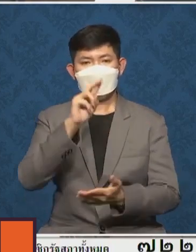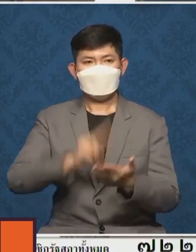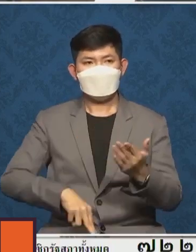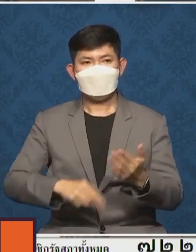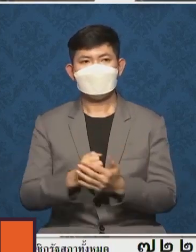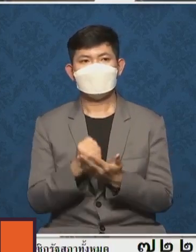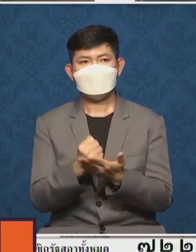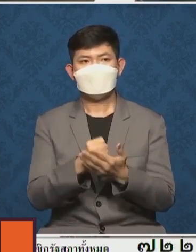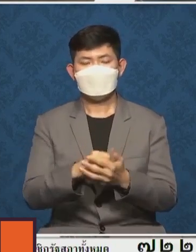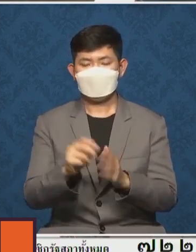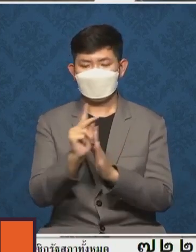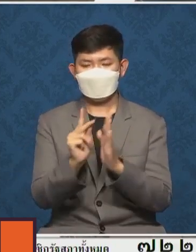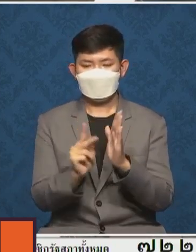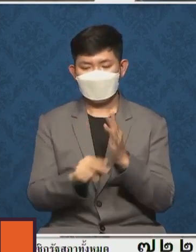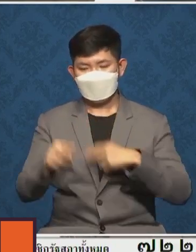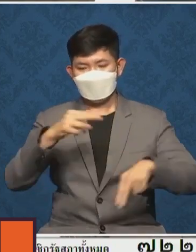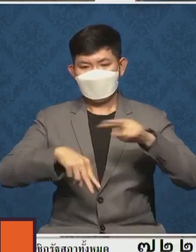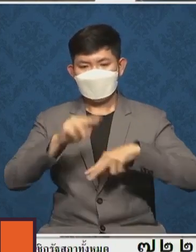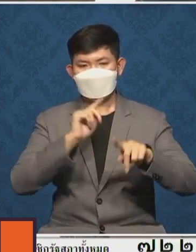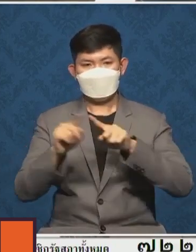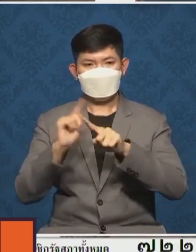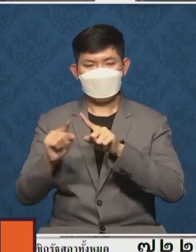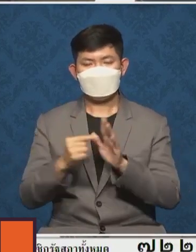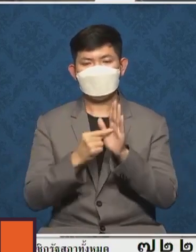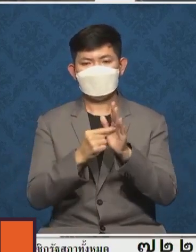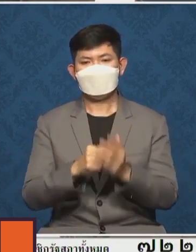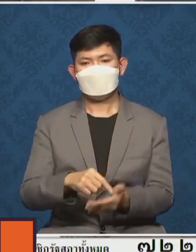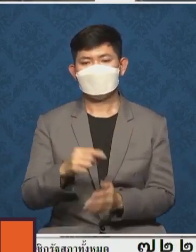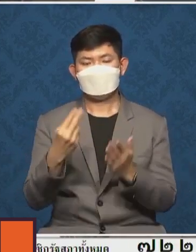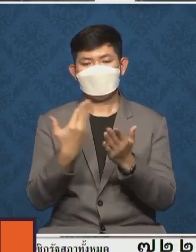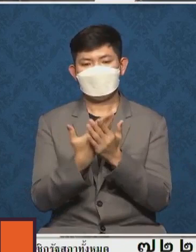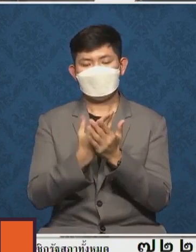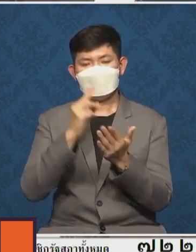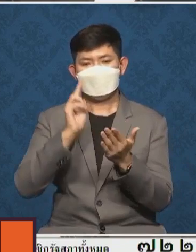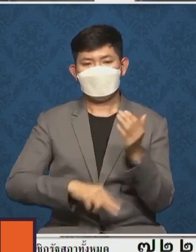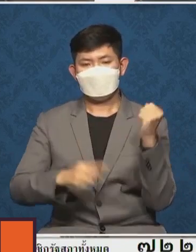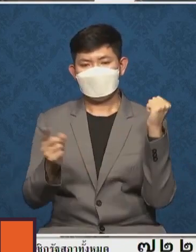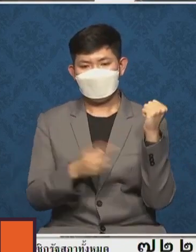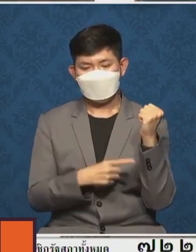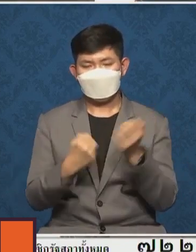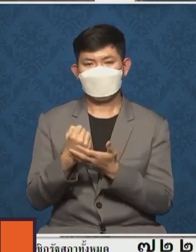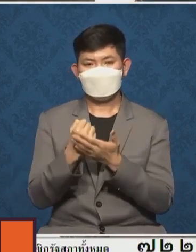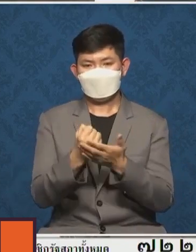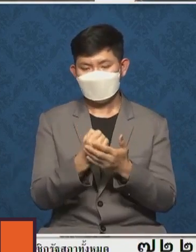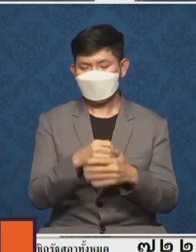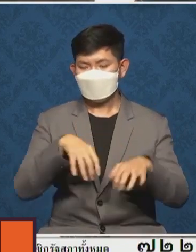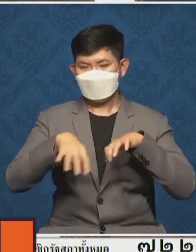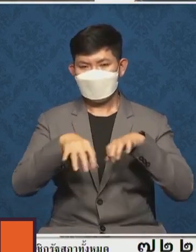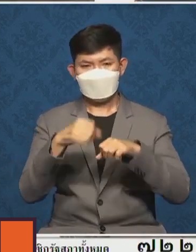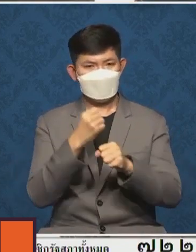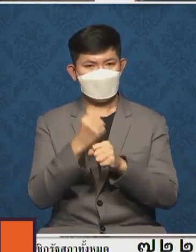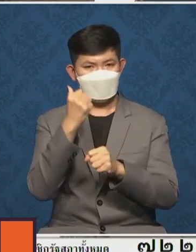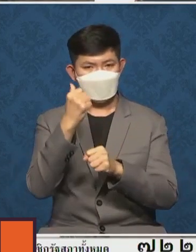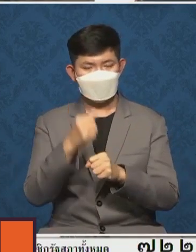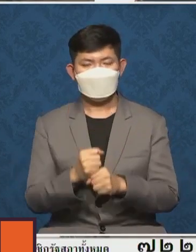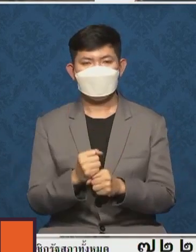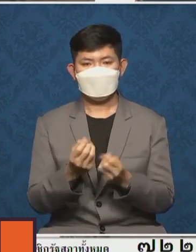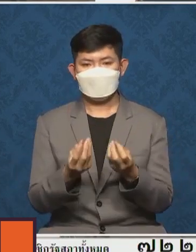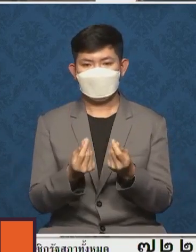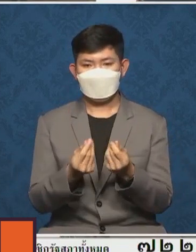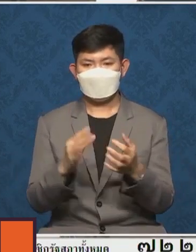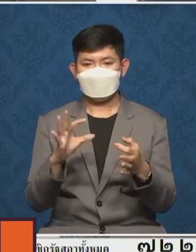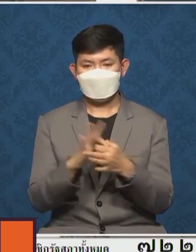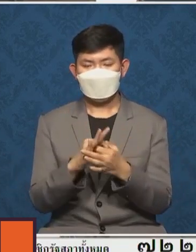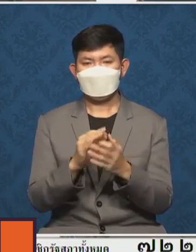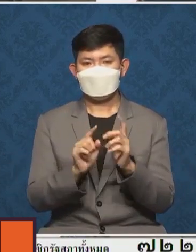การบังคับคดีโดยเฉพาะคดีที่มีโทษปรับสถานเดียวมีประสิทธิภาพมากขึ้นและทำให้ตัวเลขของการกระทำความผิดซ้ำส